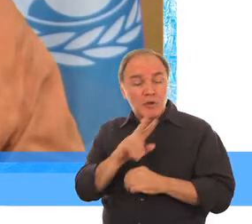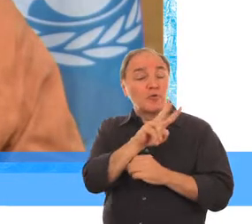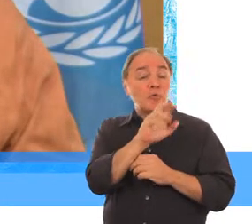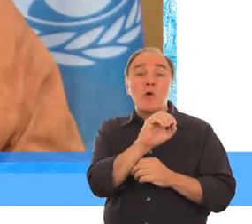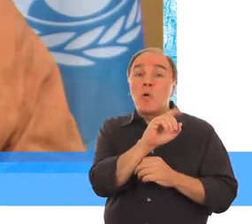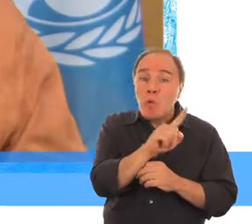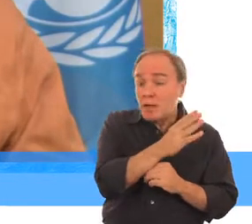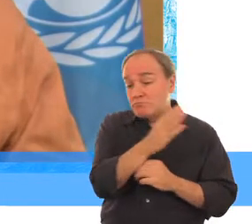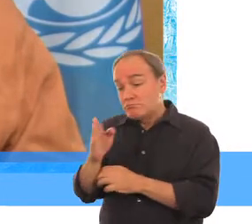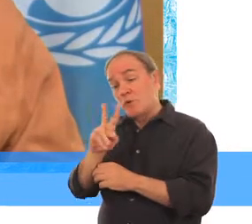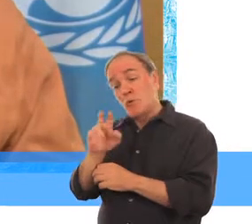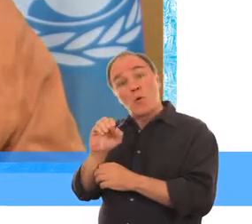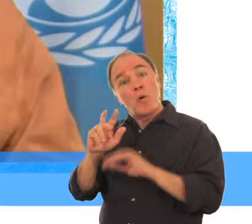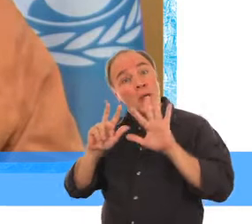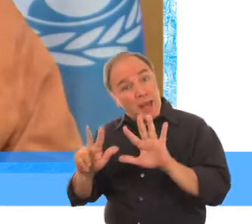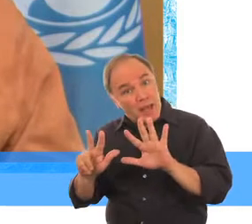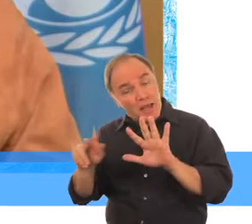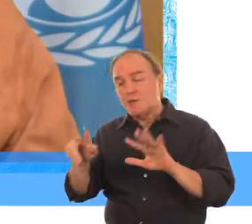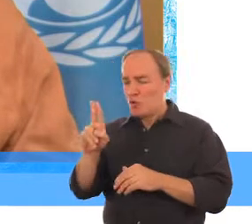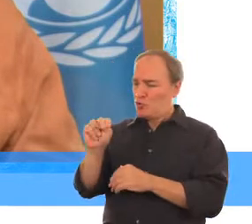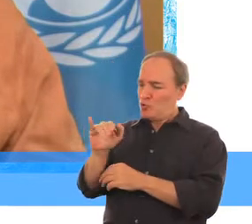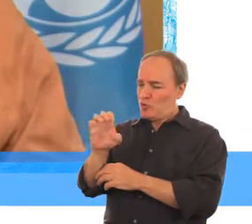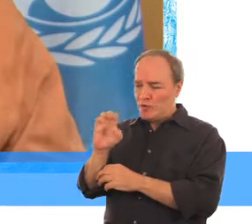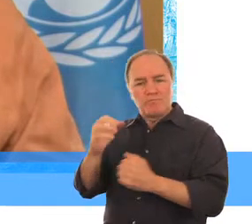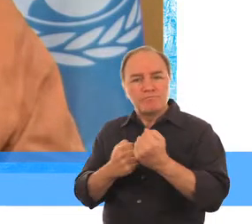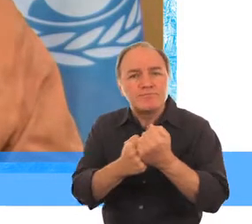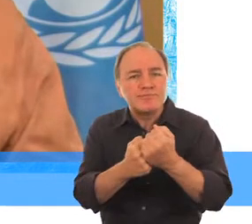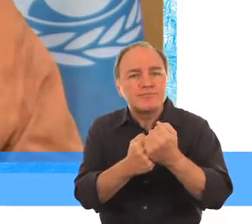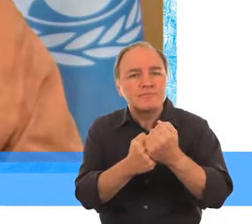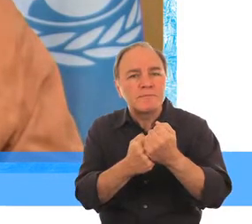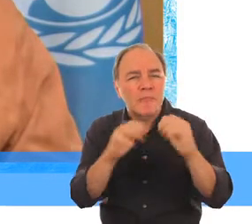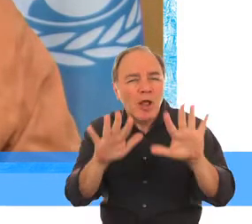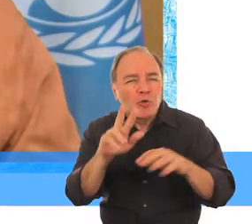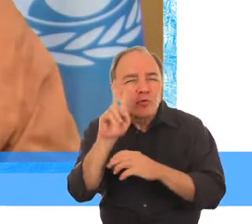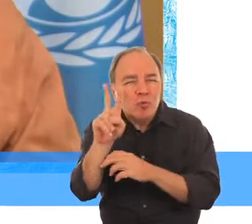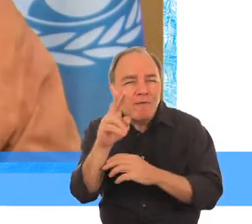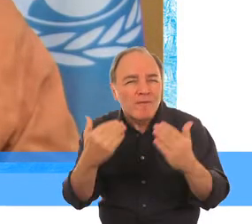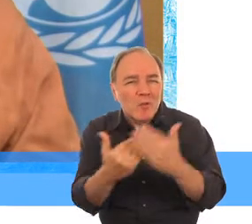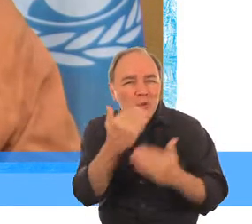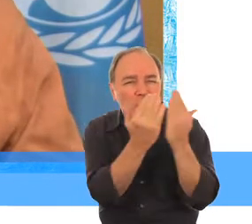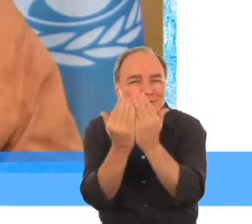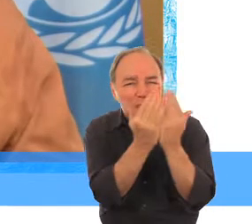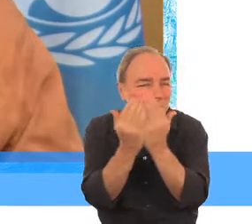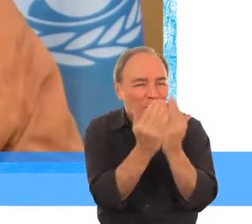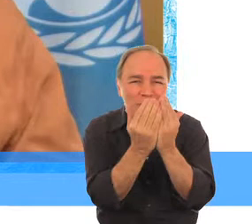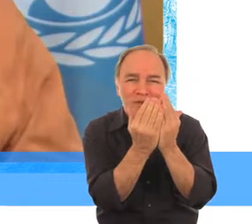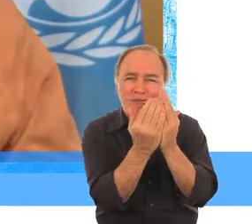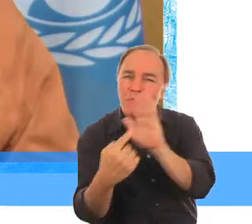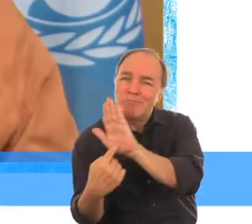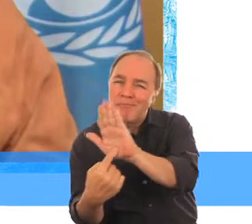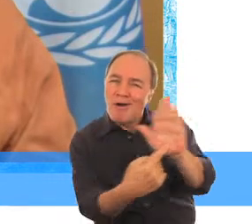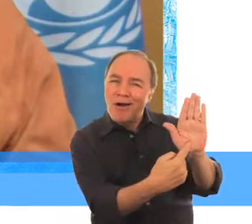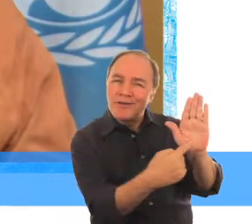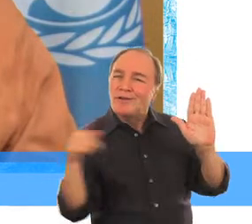jusqu'en 2008, avec le soutien de l'UNICEF, 12 écoles inclusives modèles ont été ouvertes grâce à un programme de